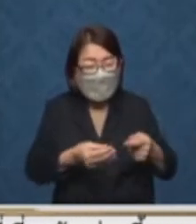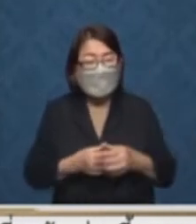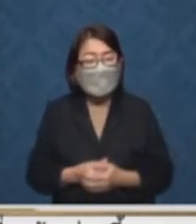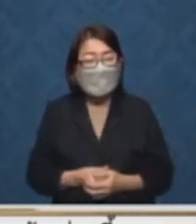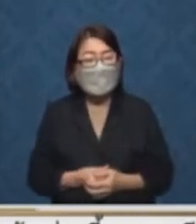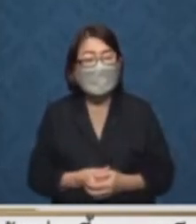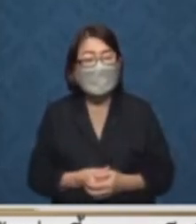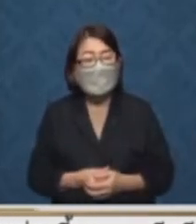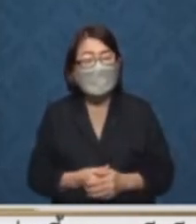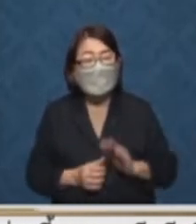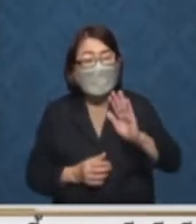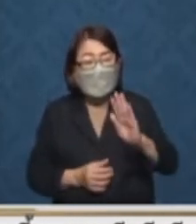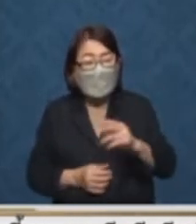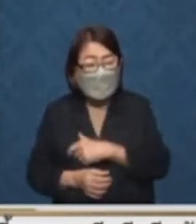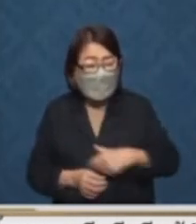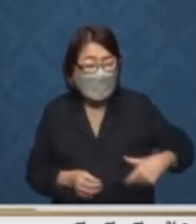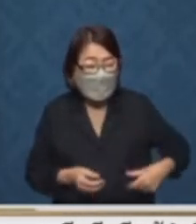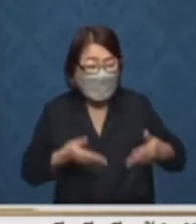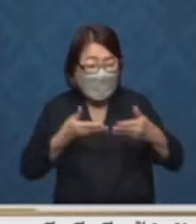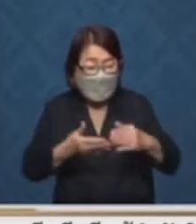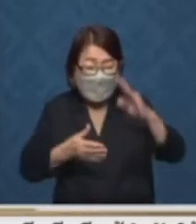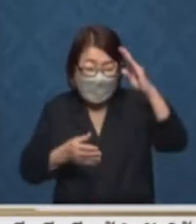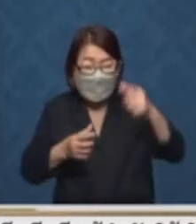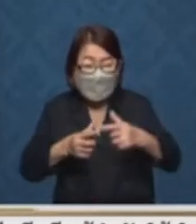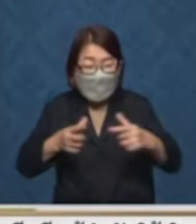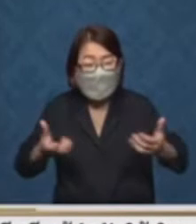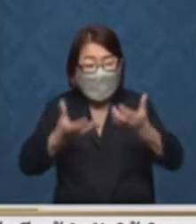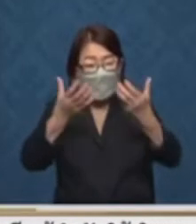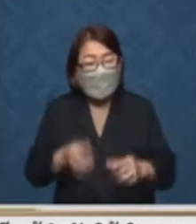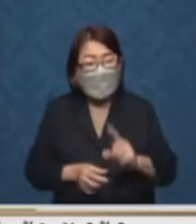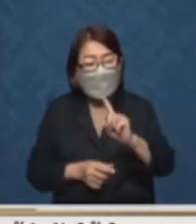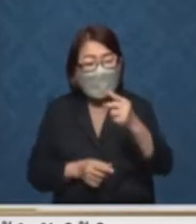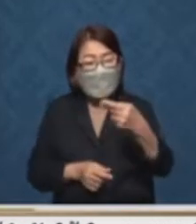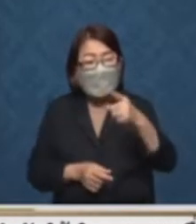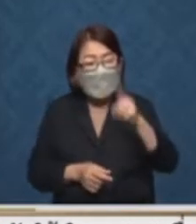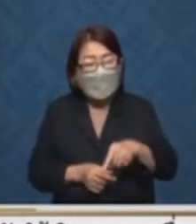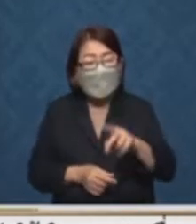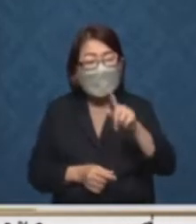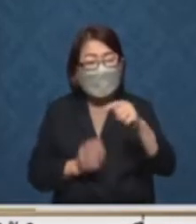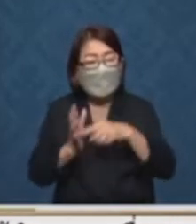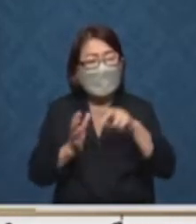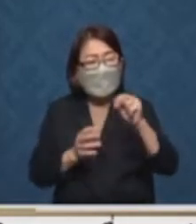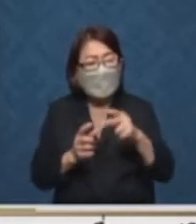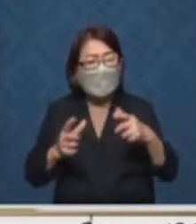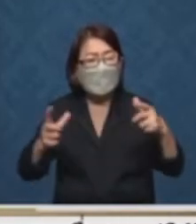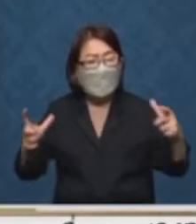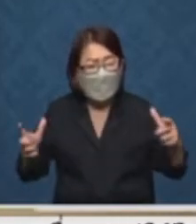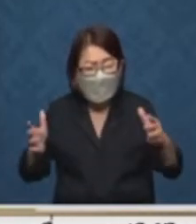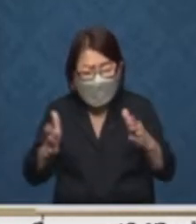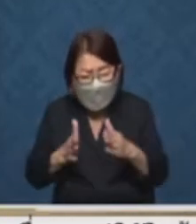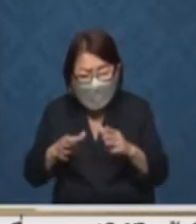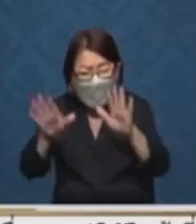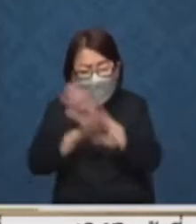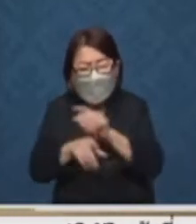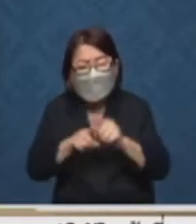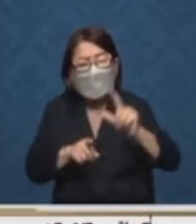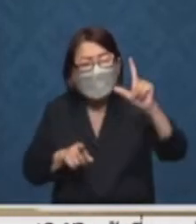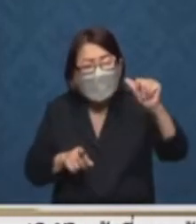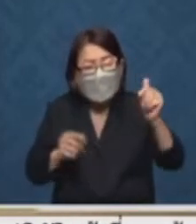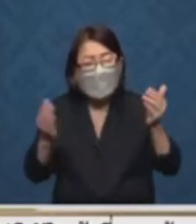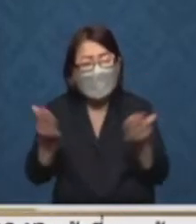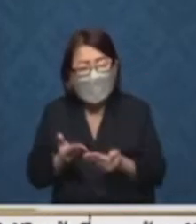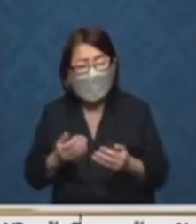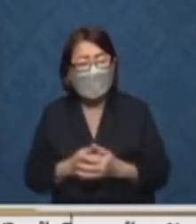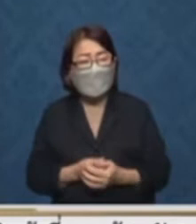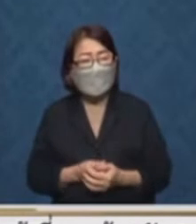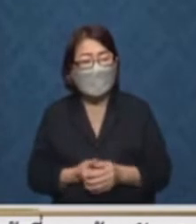เบศรเนี่ยประมาณ 11,000 ตันครับเหมือนแม่กับลูกเลยครับแล้วเรือดำนี้เนี่ย